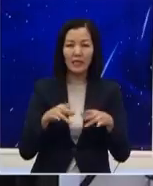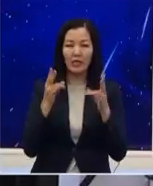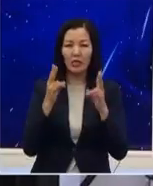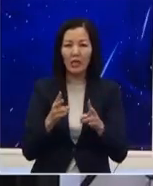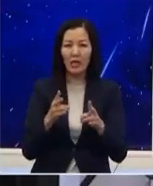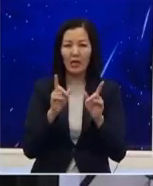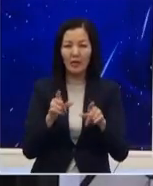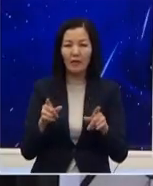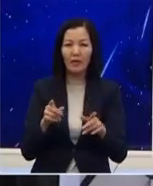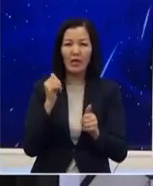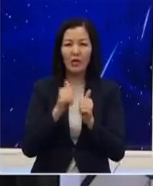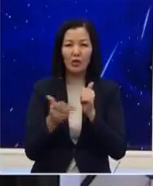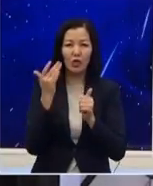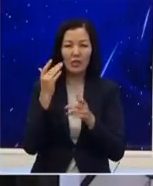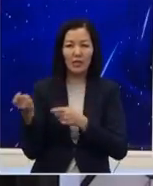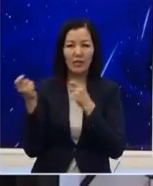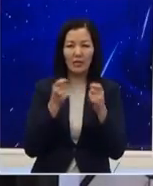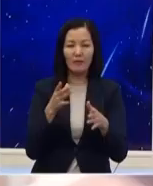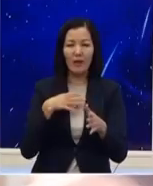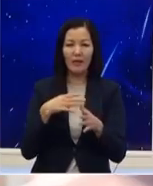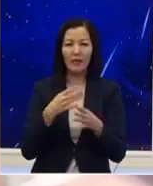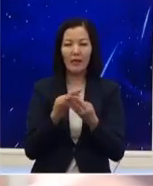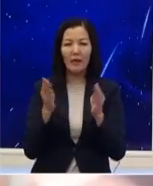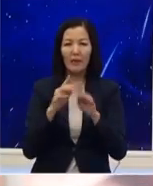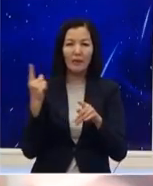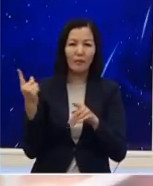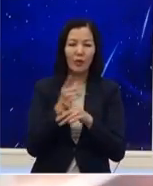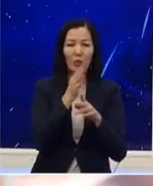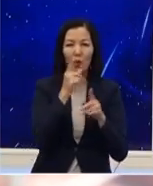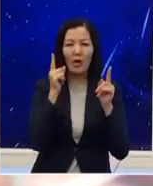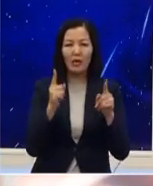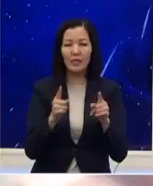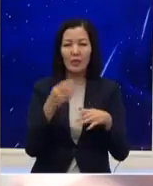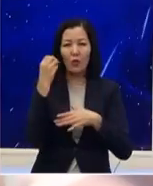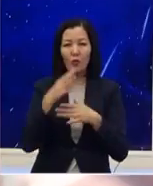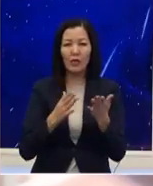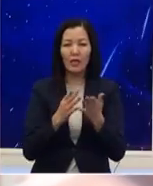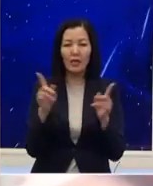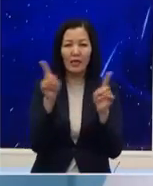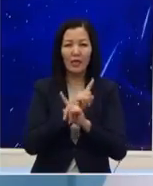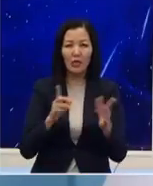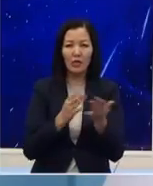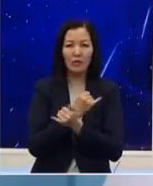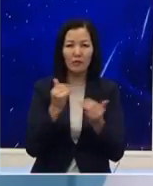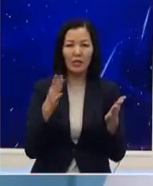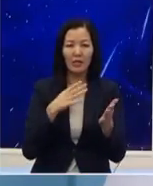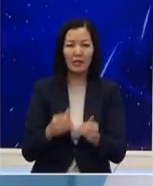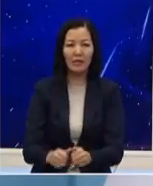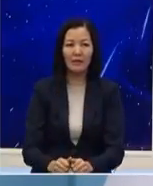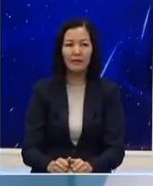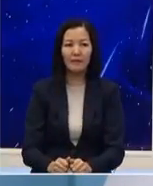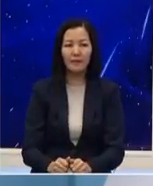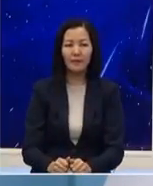алғандар жиі тасымалданады, дейді мамандар. Пандемияның бірінші толқынында бұл орталық ерекше қызмет атқарды. На транспортировку в